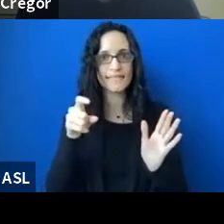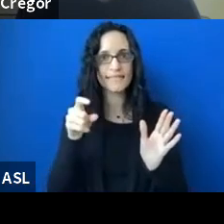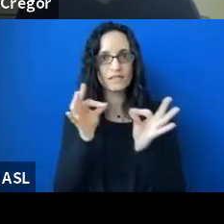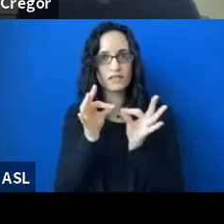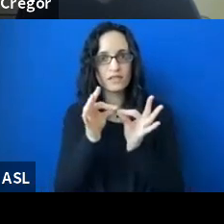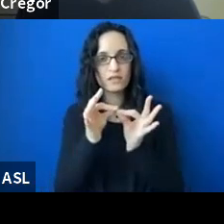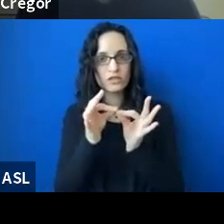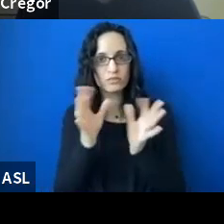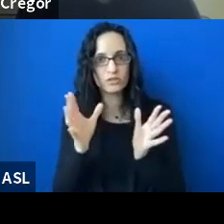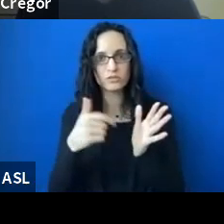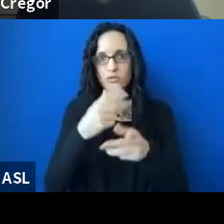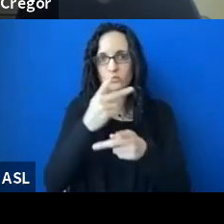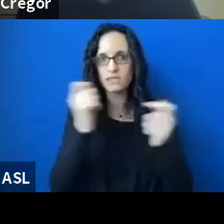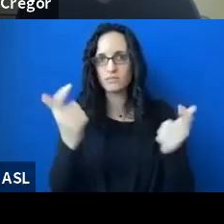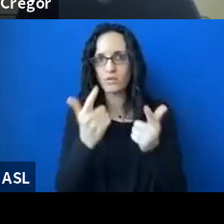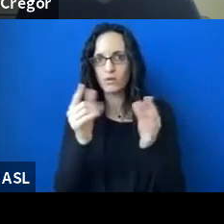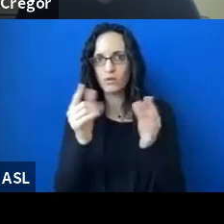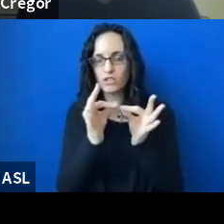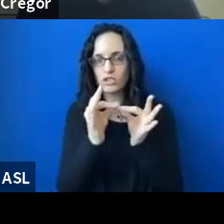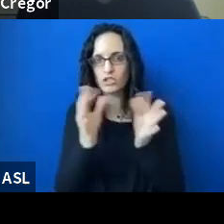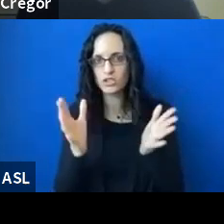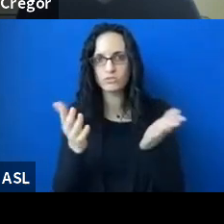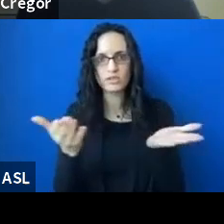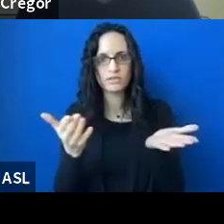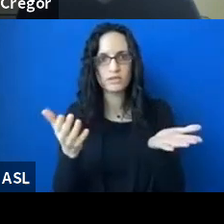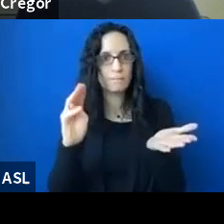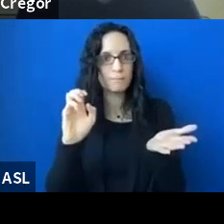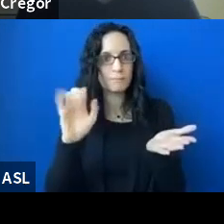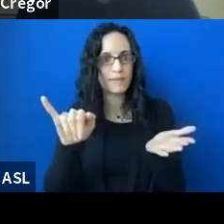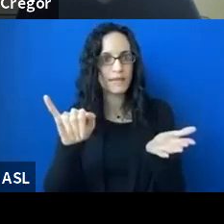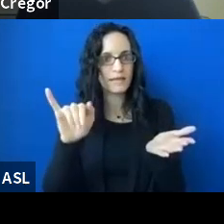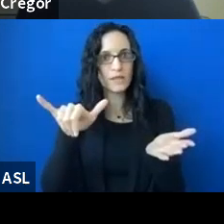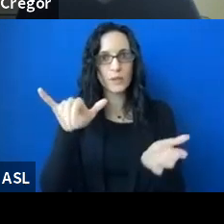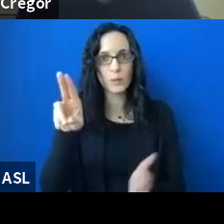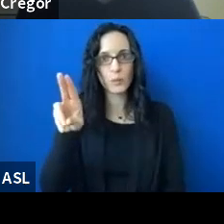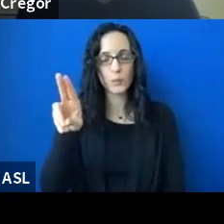interpreters okay. in the room so far. May you. May you. 你是不是在這裡啊?